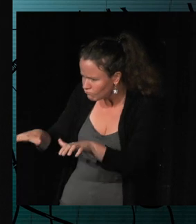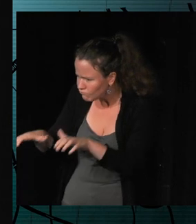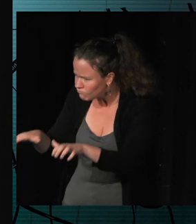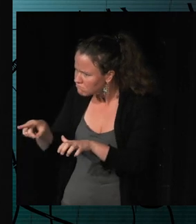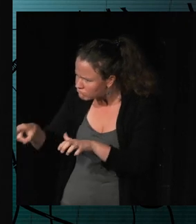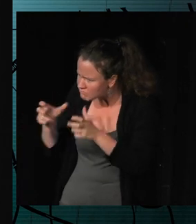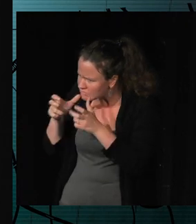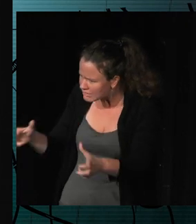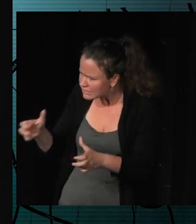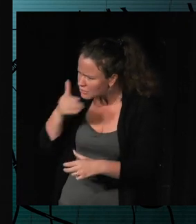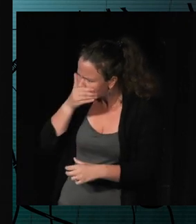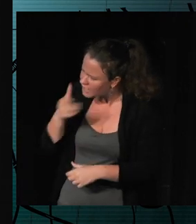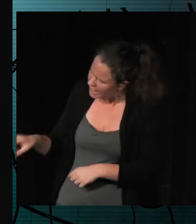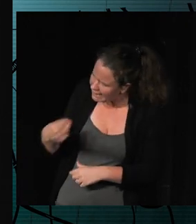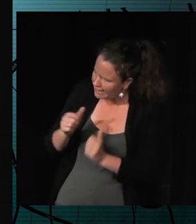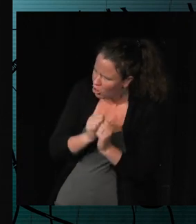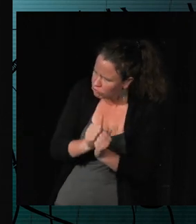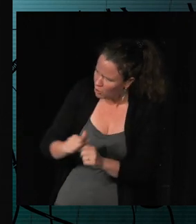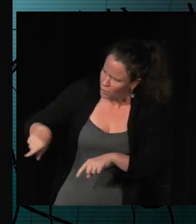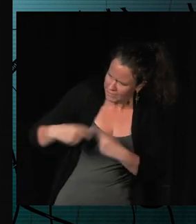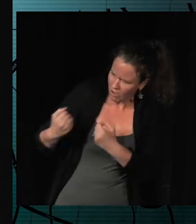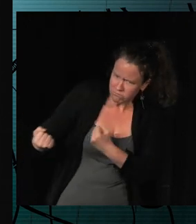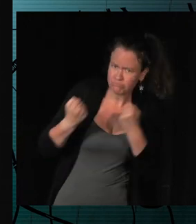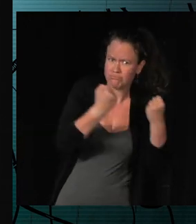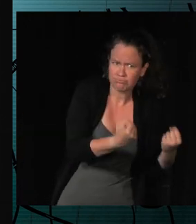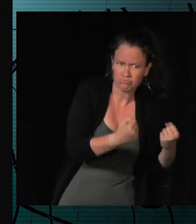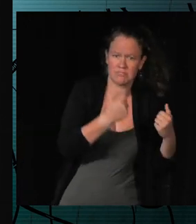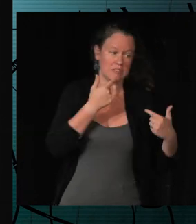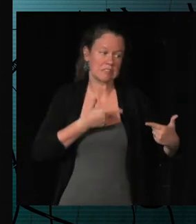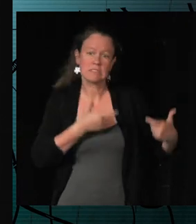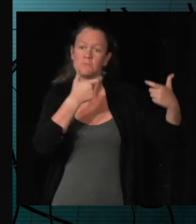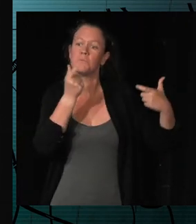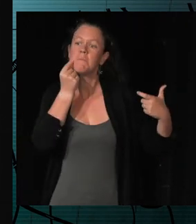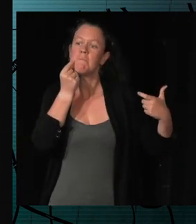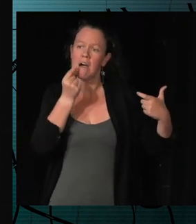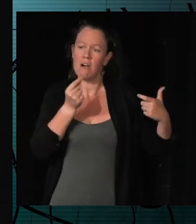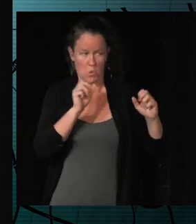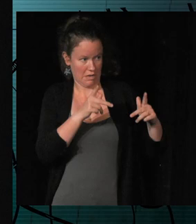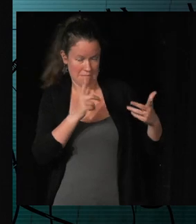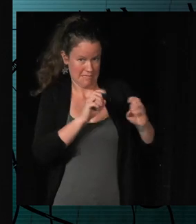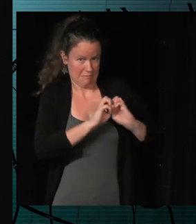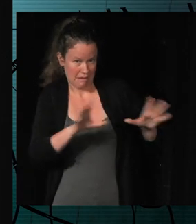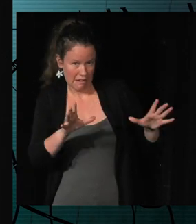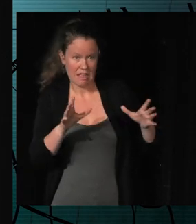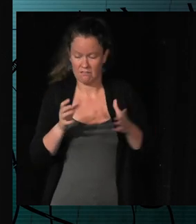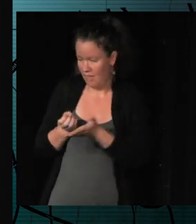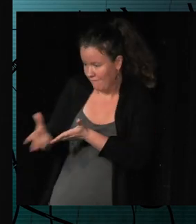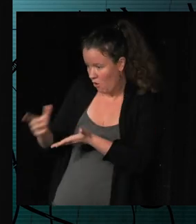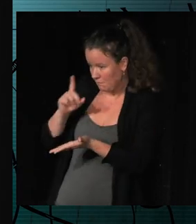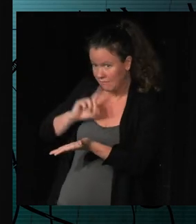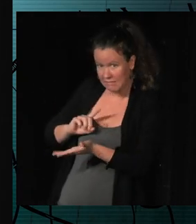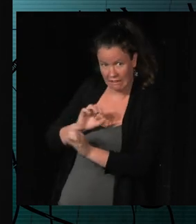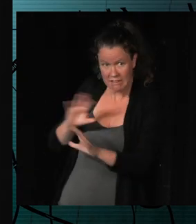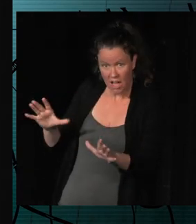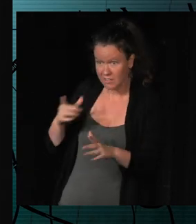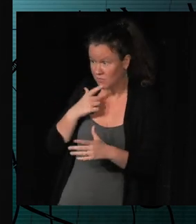silentf dans ton sommeil let's go on y va et on sent qu'il y a un peu une dispute avec le père autour de ça mais c'est pas hyper clair elle en a pas parlé à sa fille avant et elle part